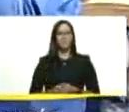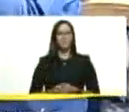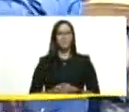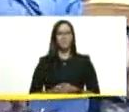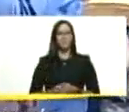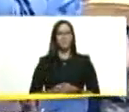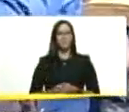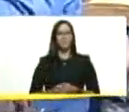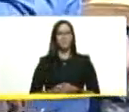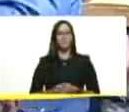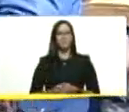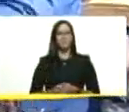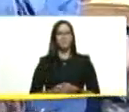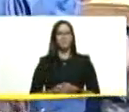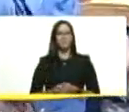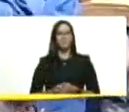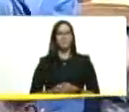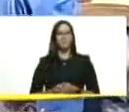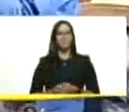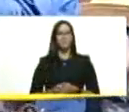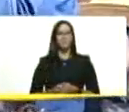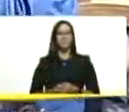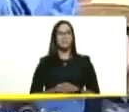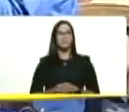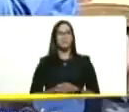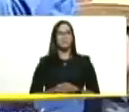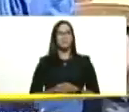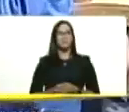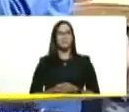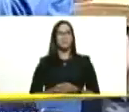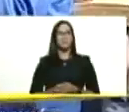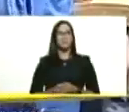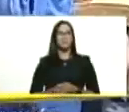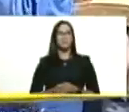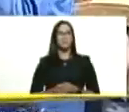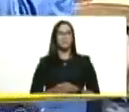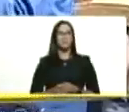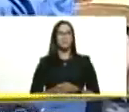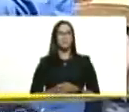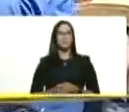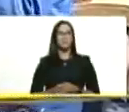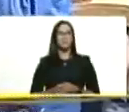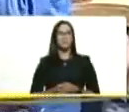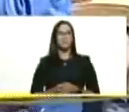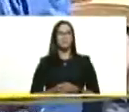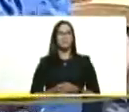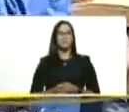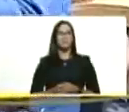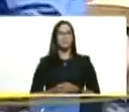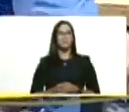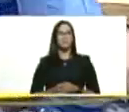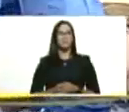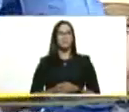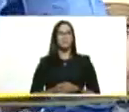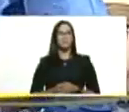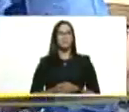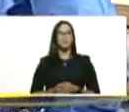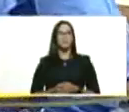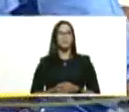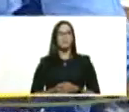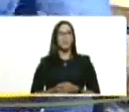شعبها بقيادة نيكولاس مادورو لقنت العالم درسا كبيرا نفتخر به ونتعلم منه.